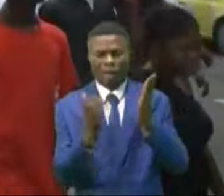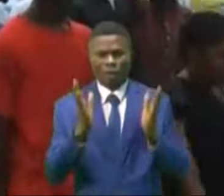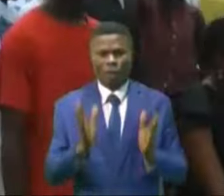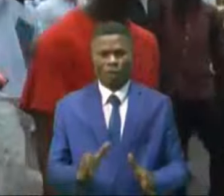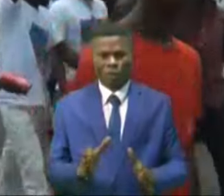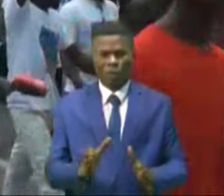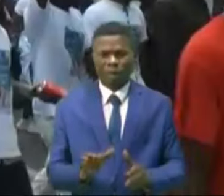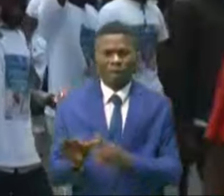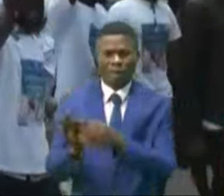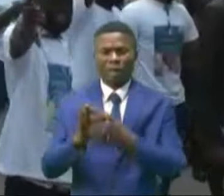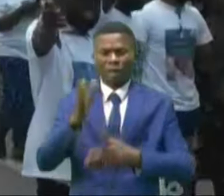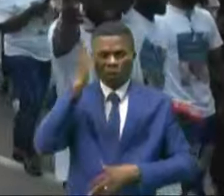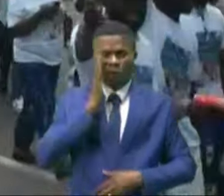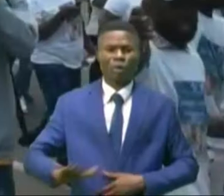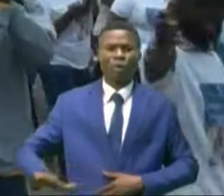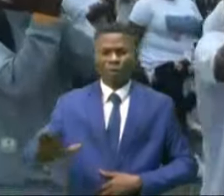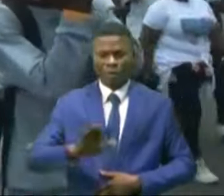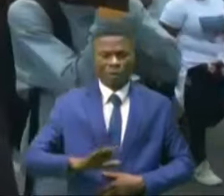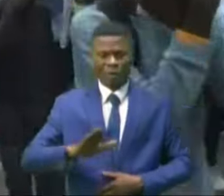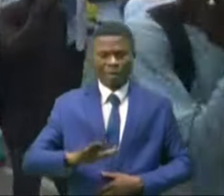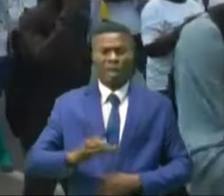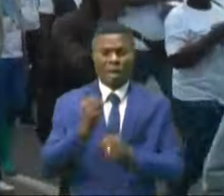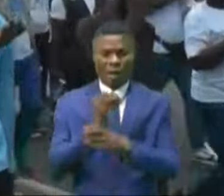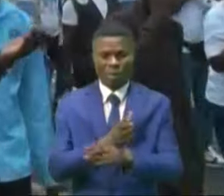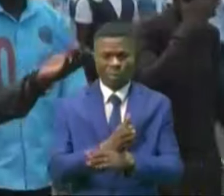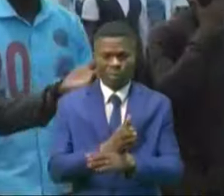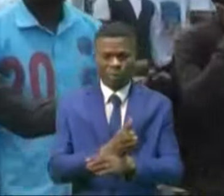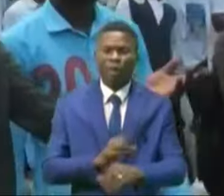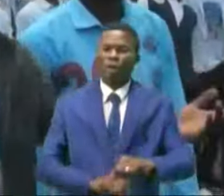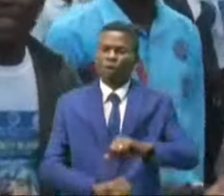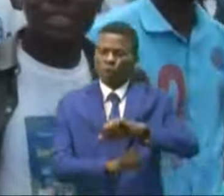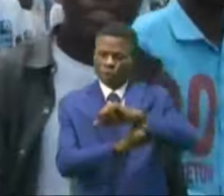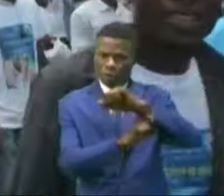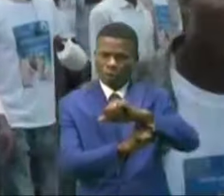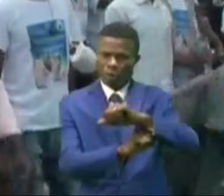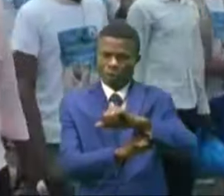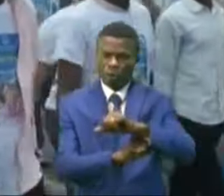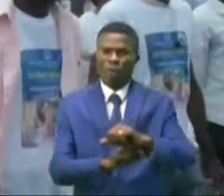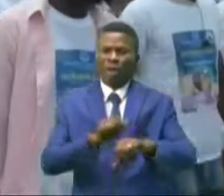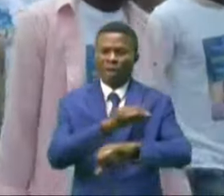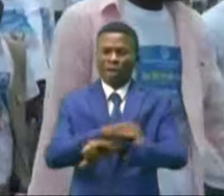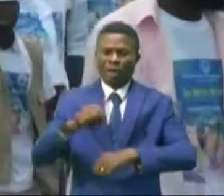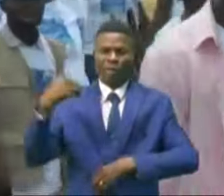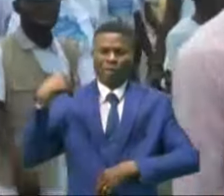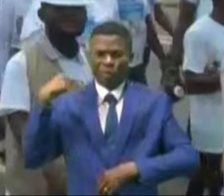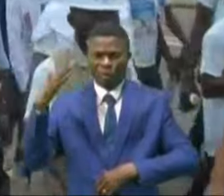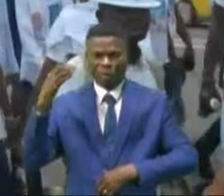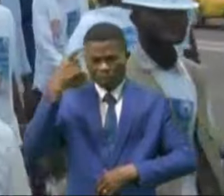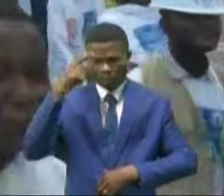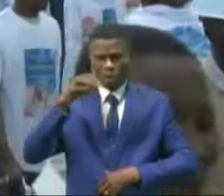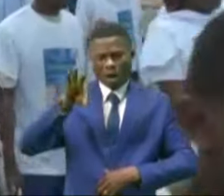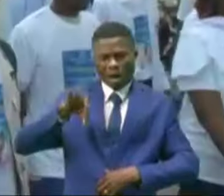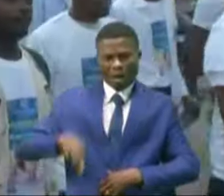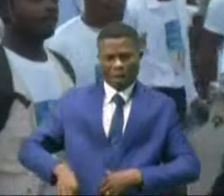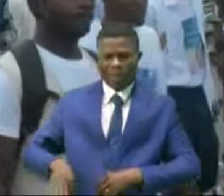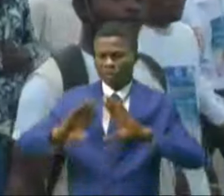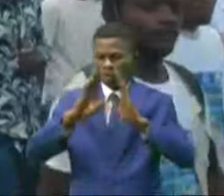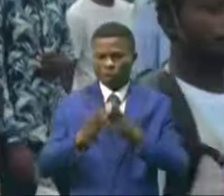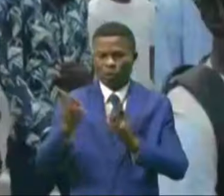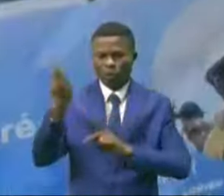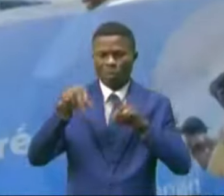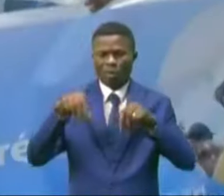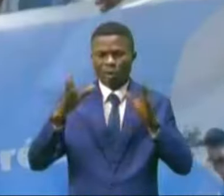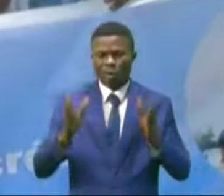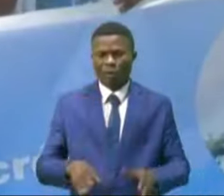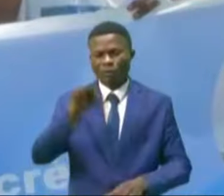ingénieurs de l'Union sacrée de la Nation s'est dit prêts à accompagner les institutions pour le mieux-être de leurs compatriotes.